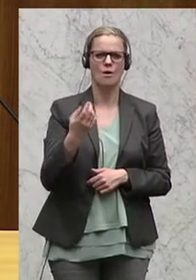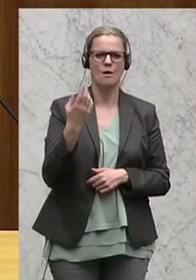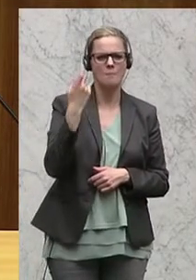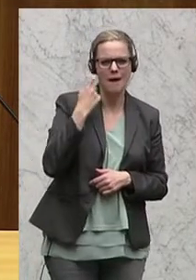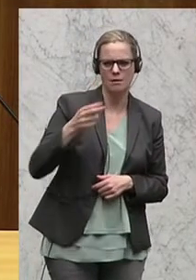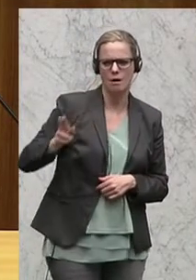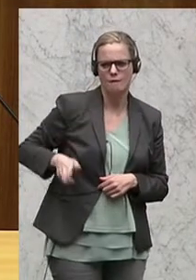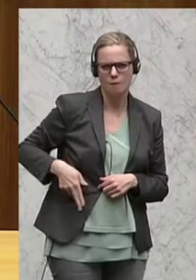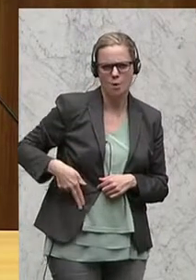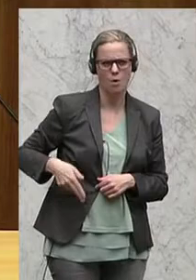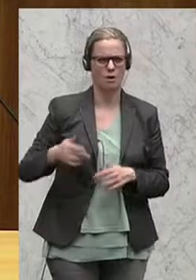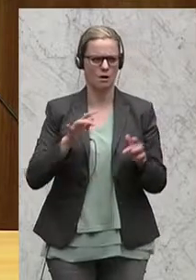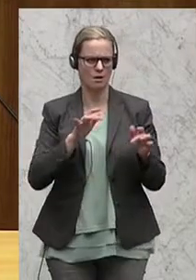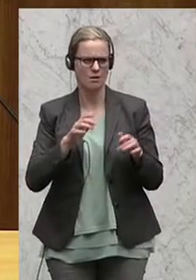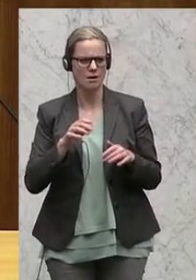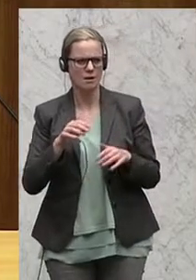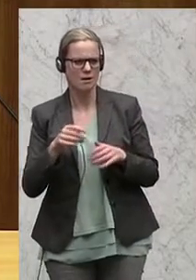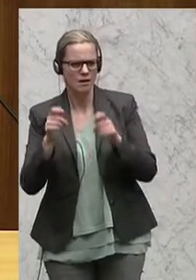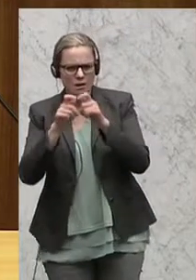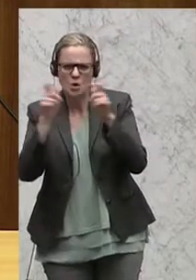der Konzerne.